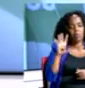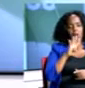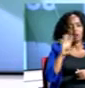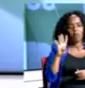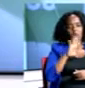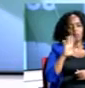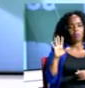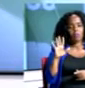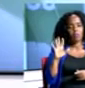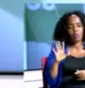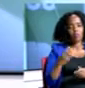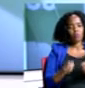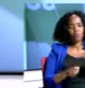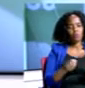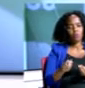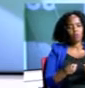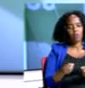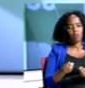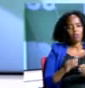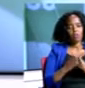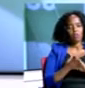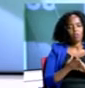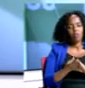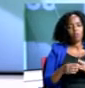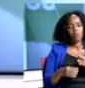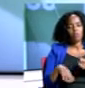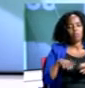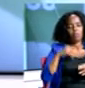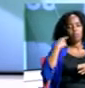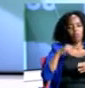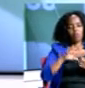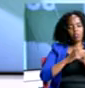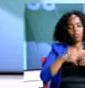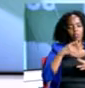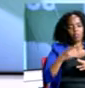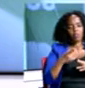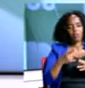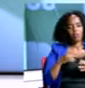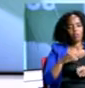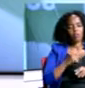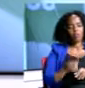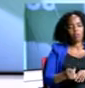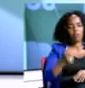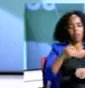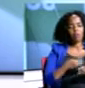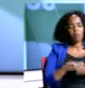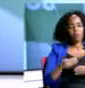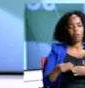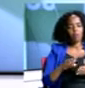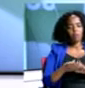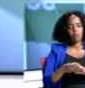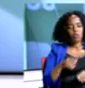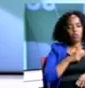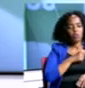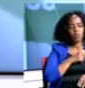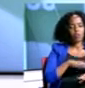jero jadi. Kulubi dah kan fayi suan tatif dava bitat dah. Wanti bayi nak kasih kon inda. Kumal dah saudar ramad dah. Saudar